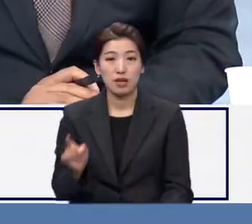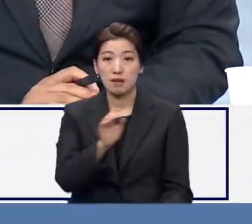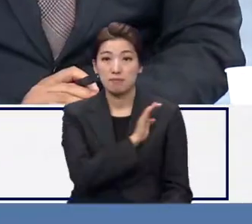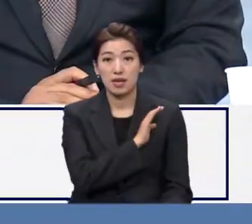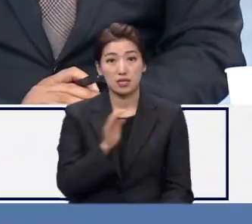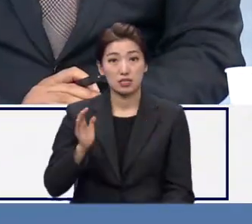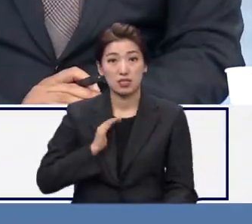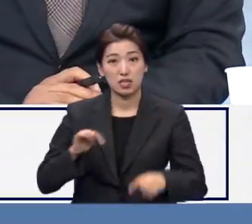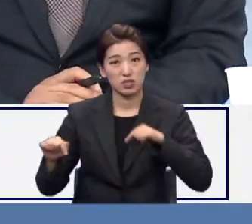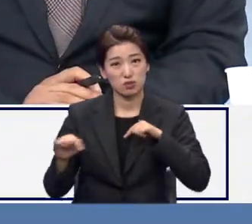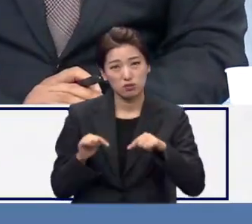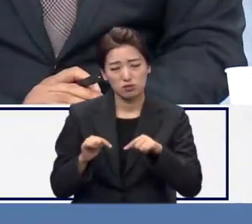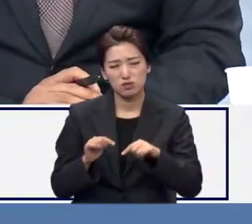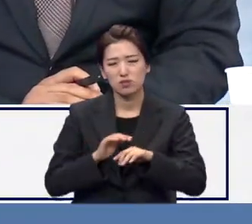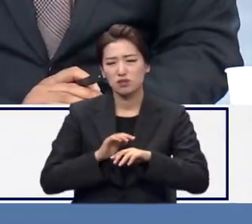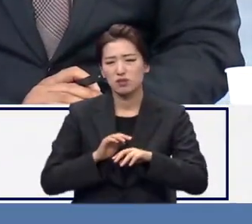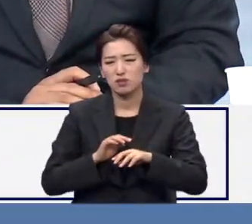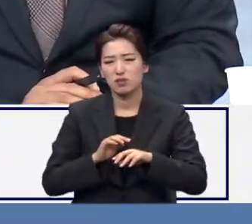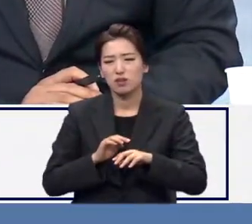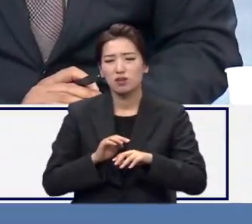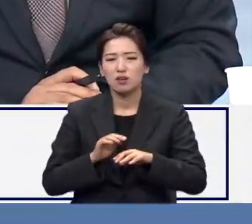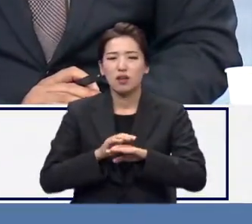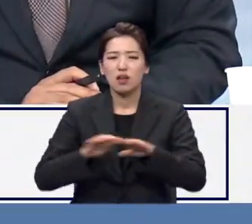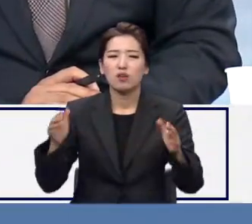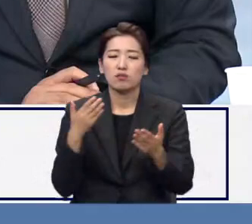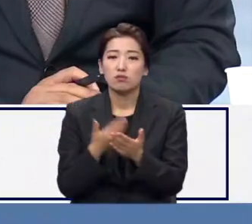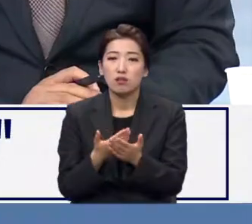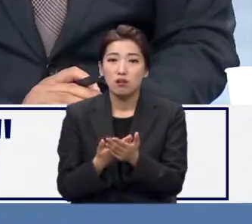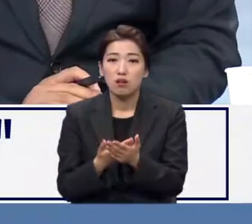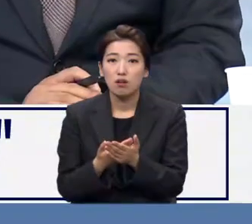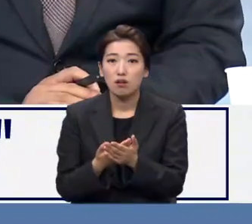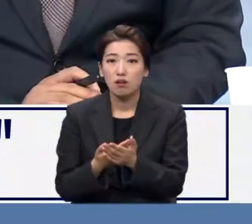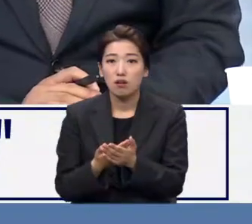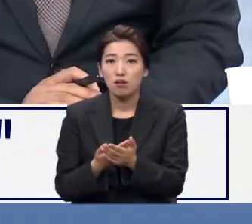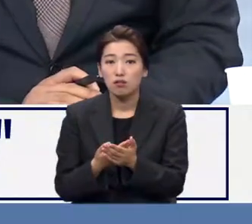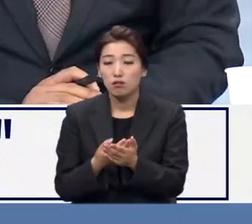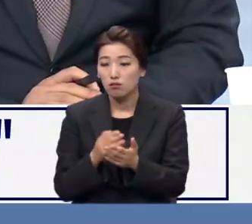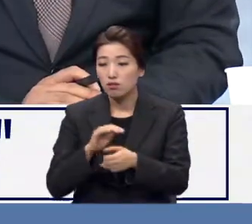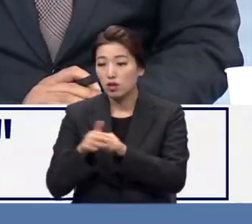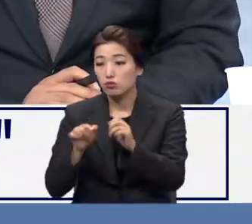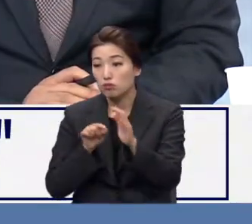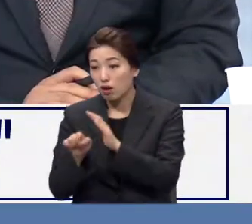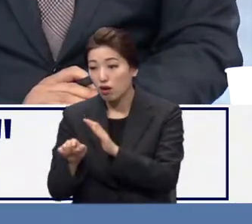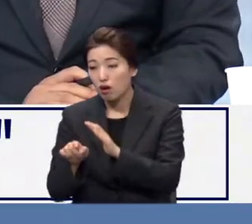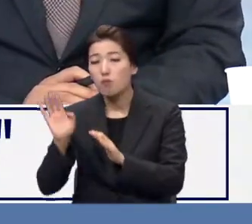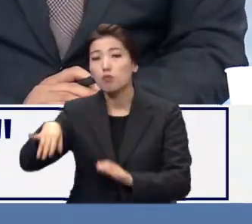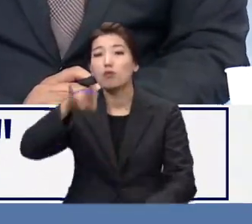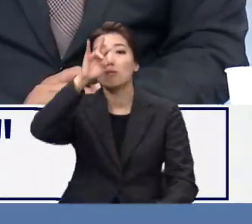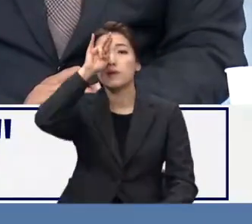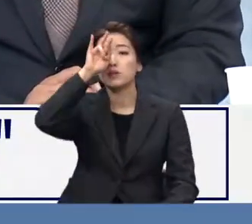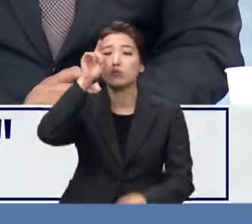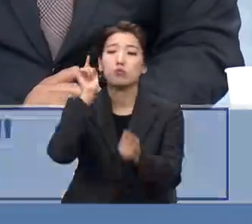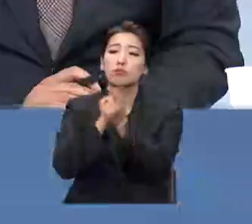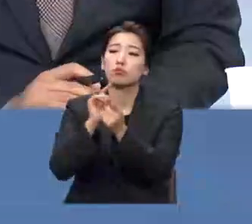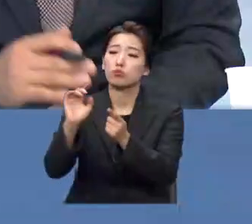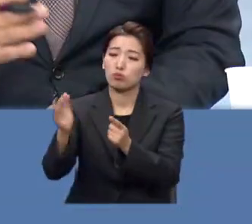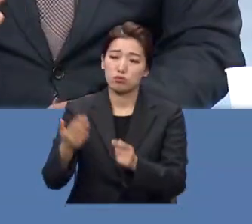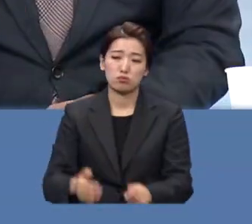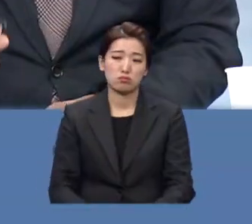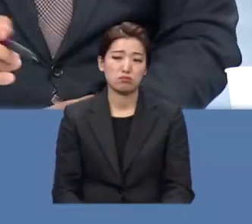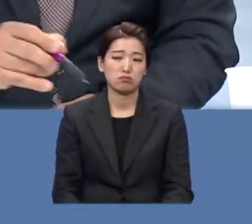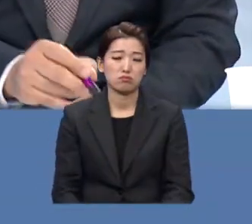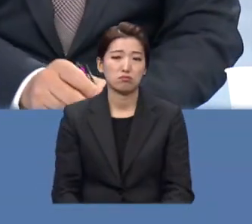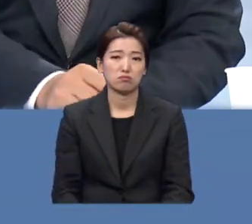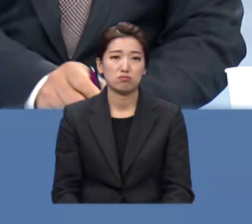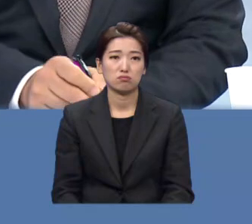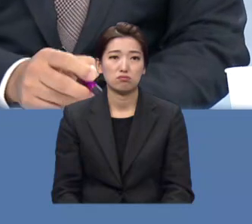갔습니다 그러려고 하면 박근혜 대통령 직접 만나러 가야죠 그렇지 않습니까 보 보수의 정치를에 저주를 풀어 달라고